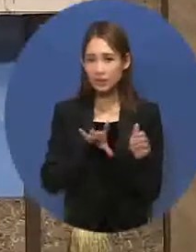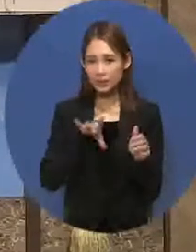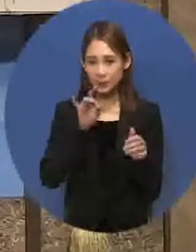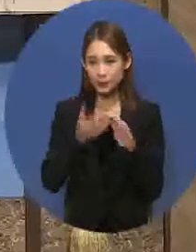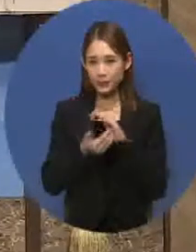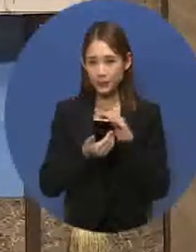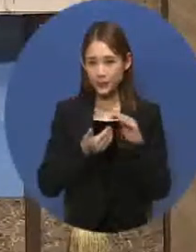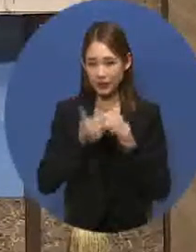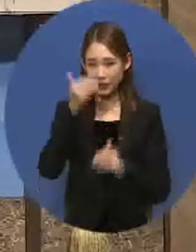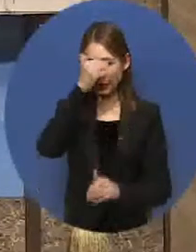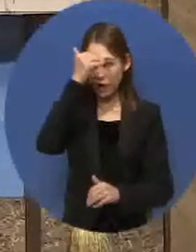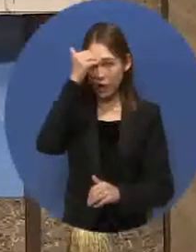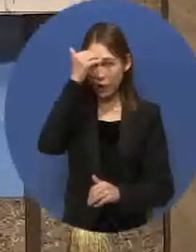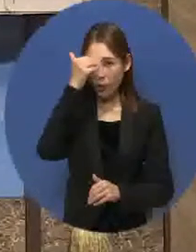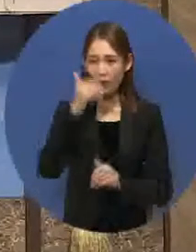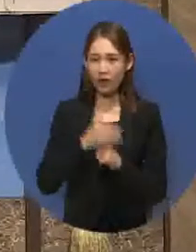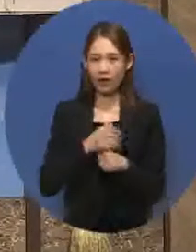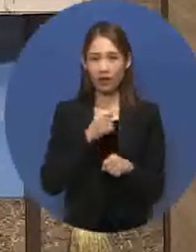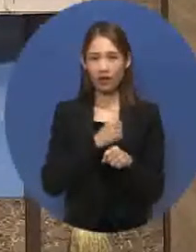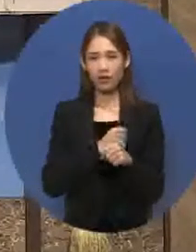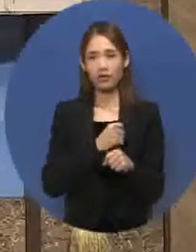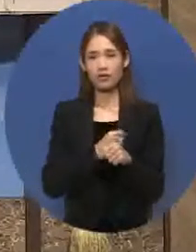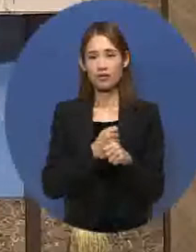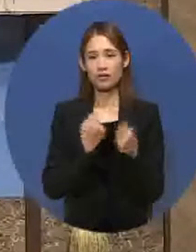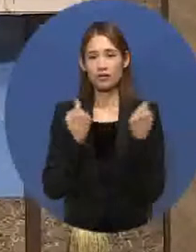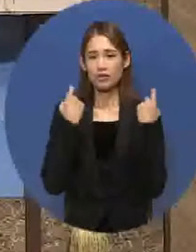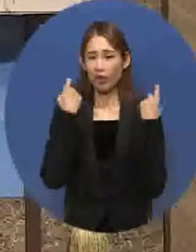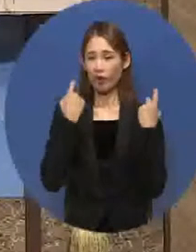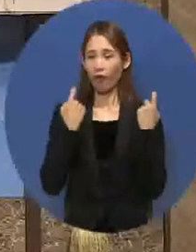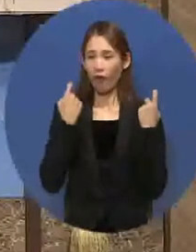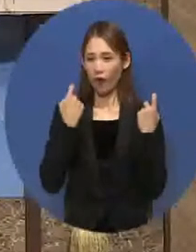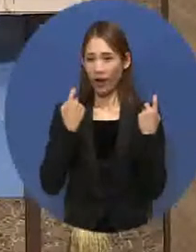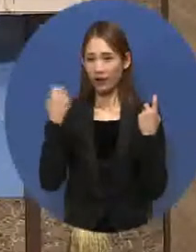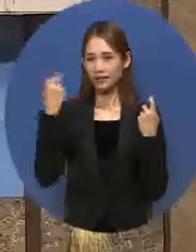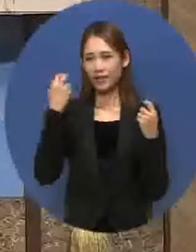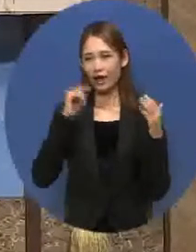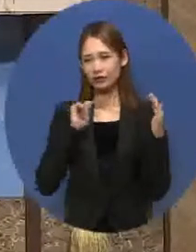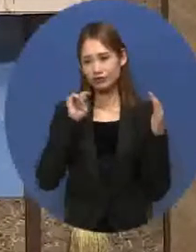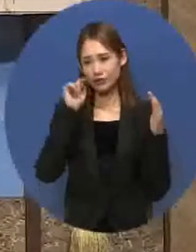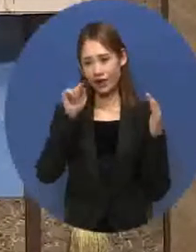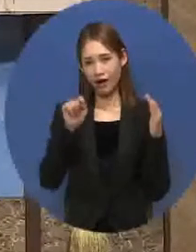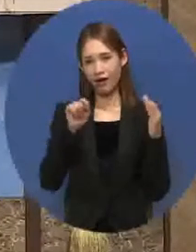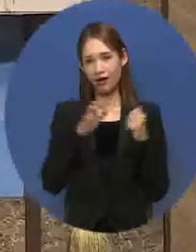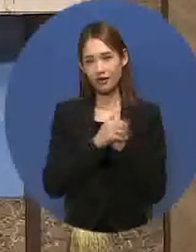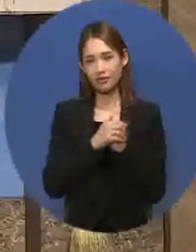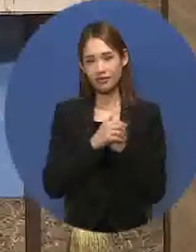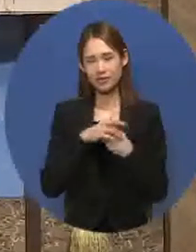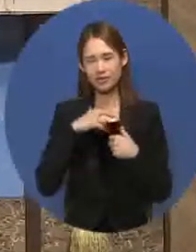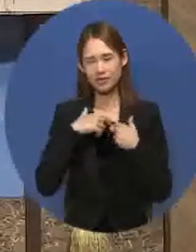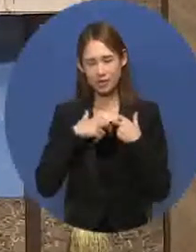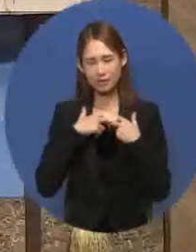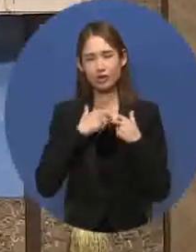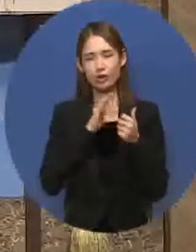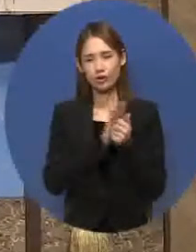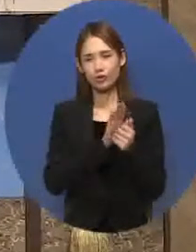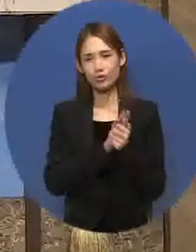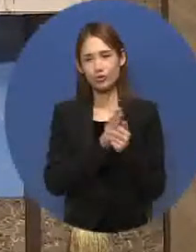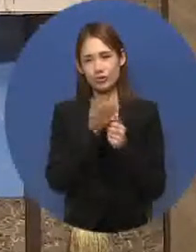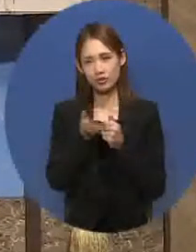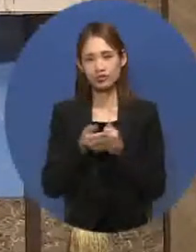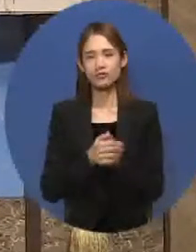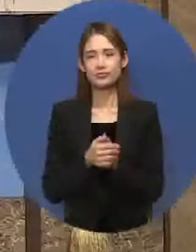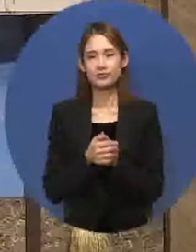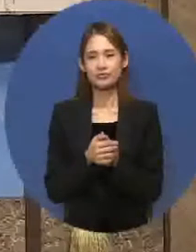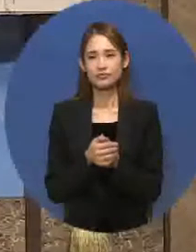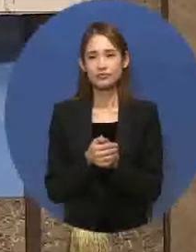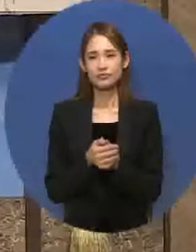선진지 견학을 한다든지 이런 여행을 자주자주 하면서 네. 즐거움을